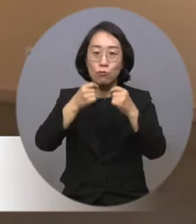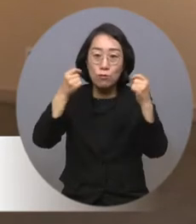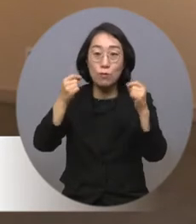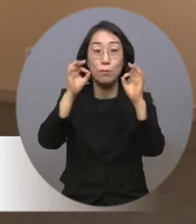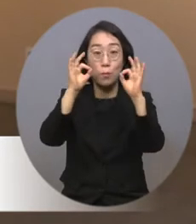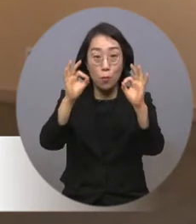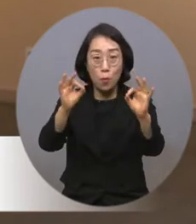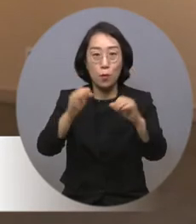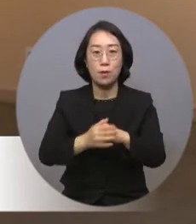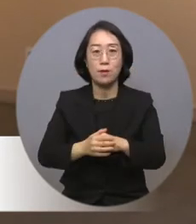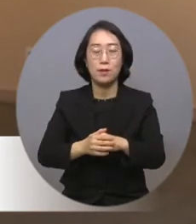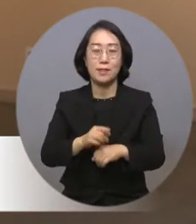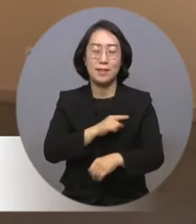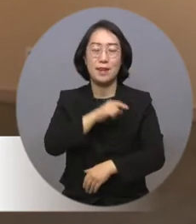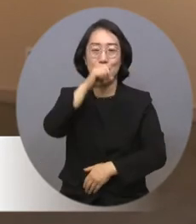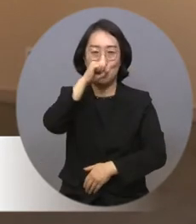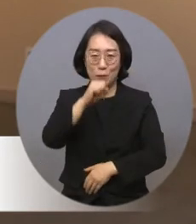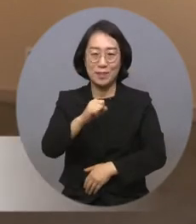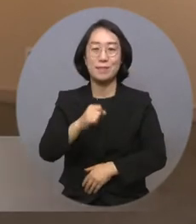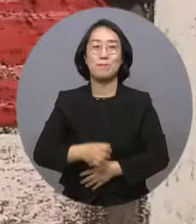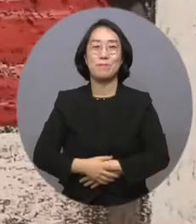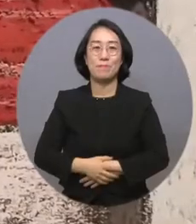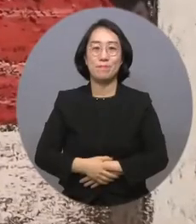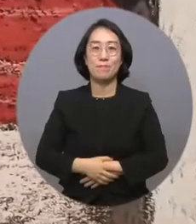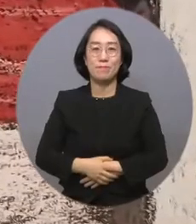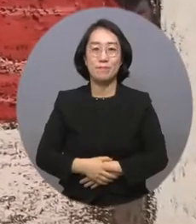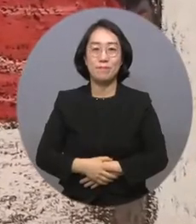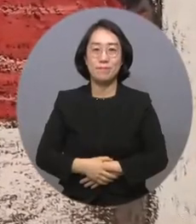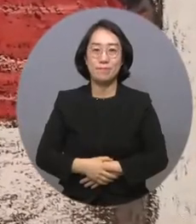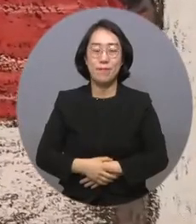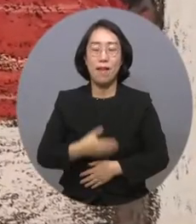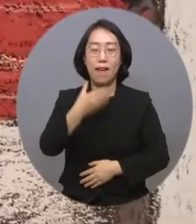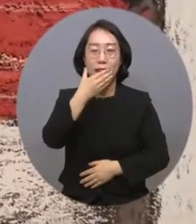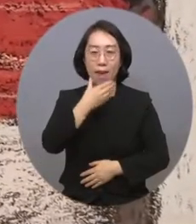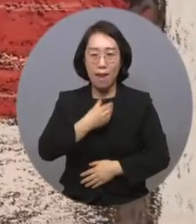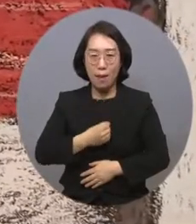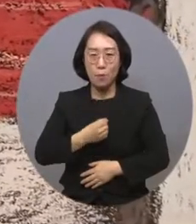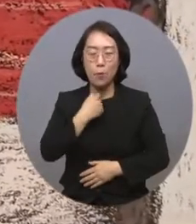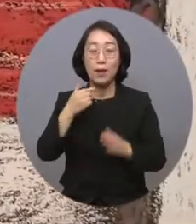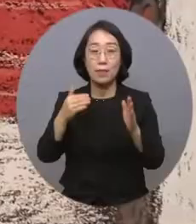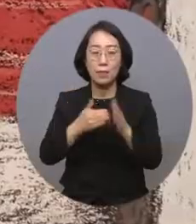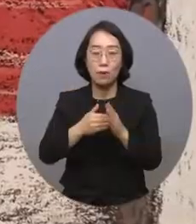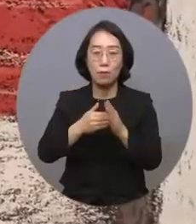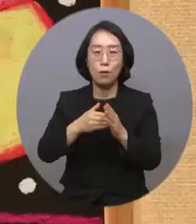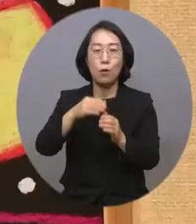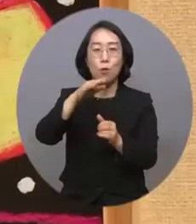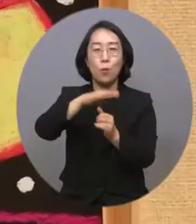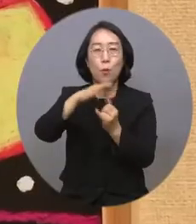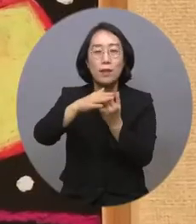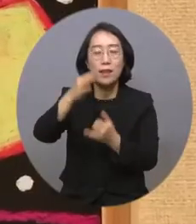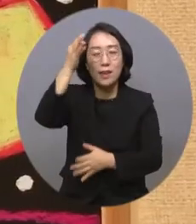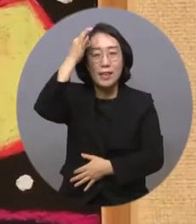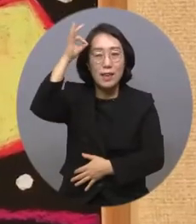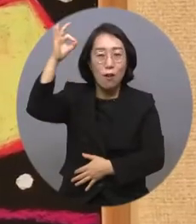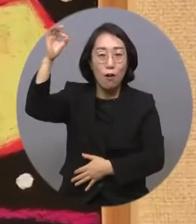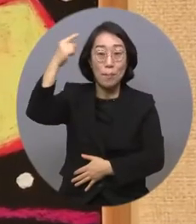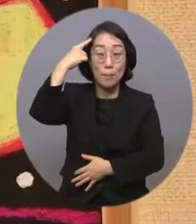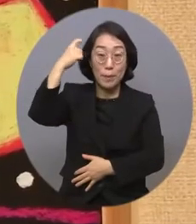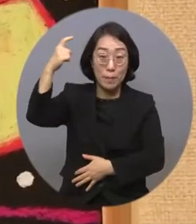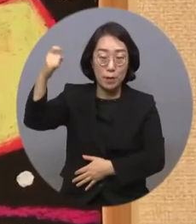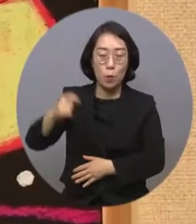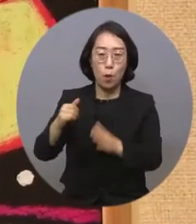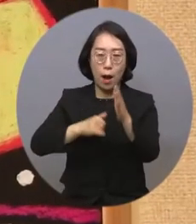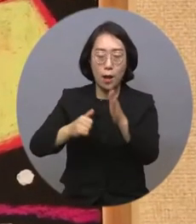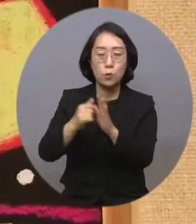수 있어서 가장 좋았던 것 같습니다. 행복했던 유년의 기억, 가족과의 추억과